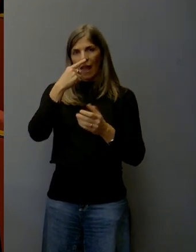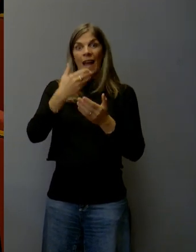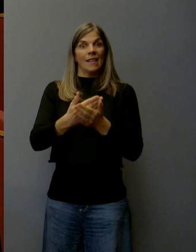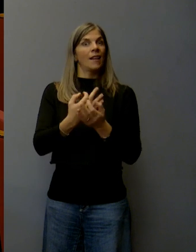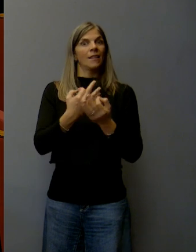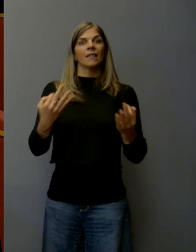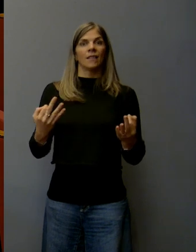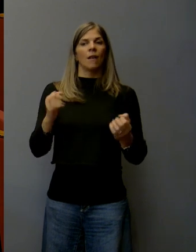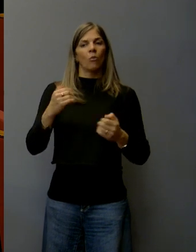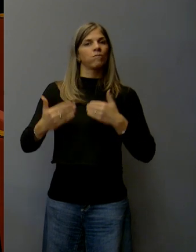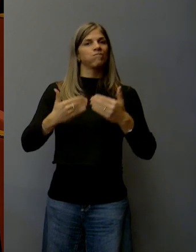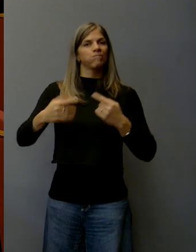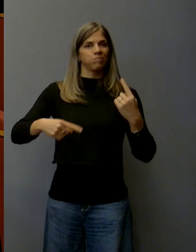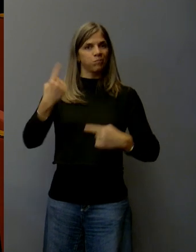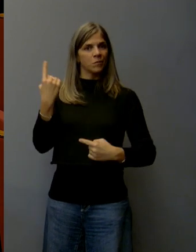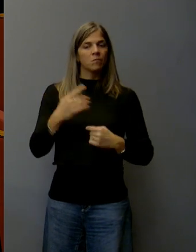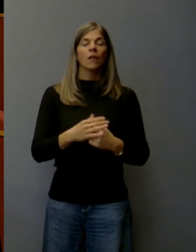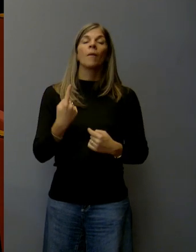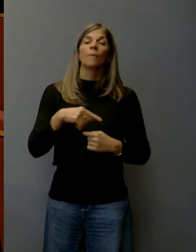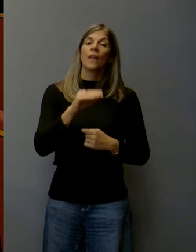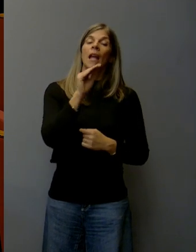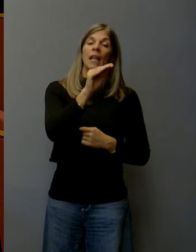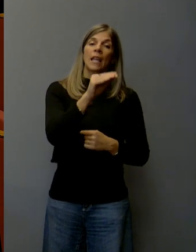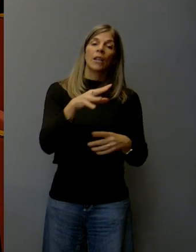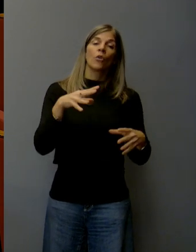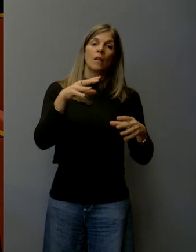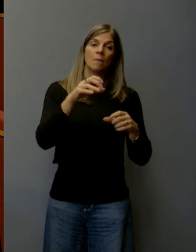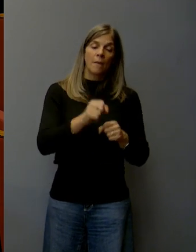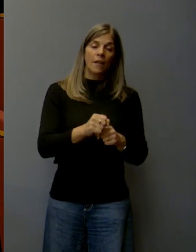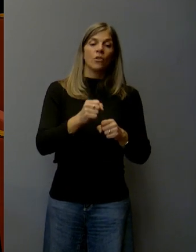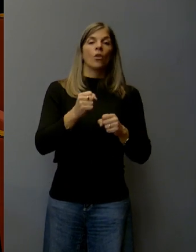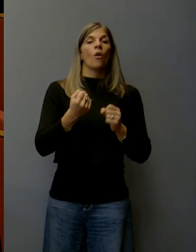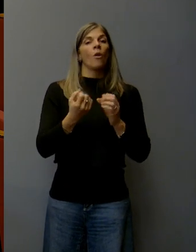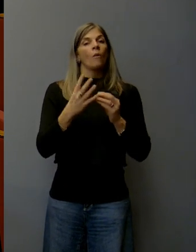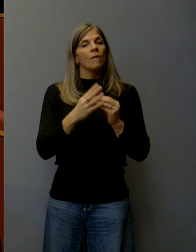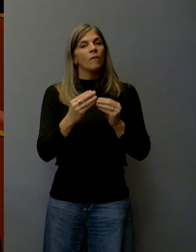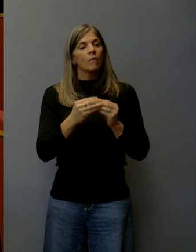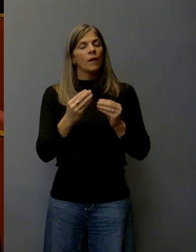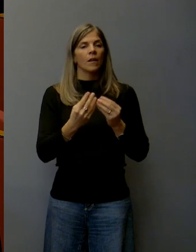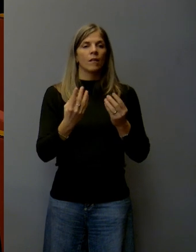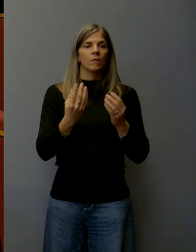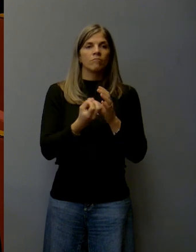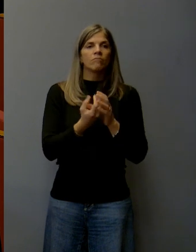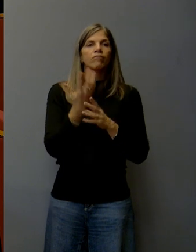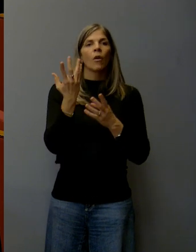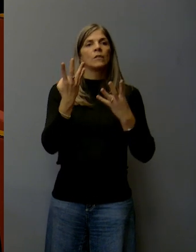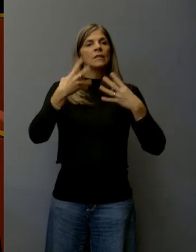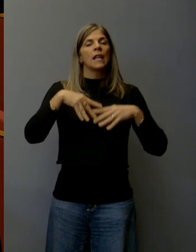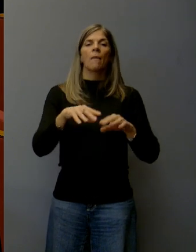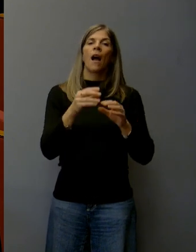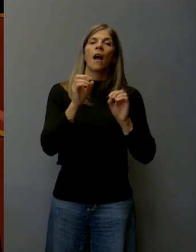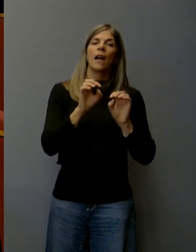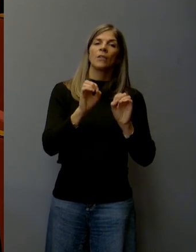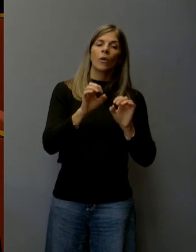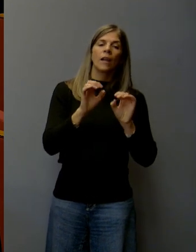chiaramente chiedo anche come dire L'impegno per realizzare un sistema educativo a misura come dicevo prima di